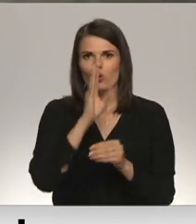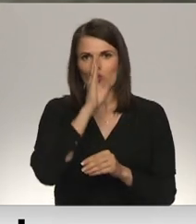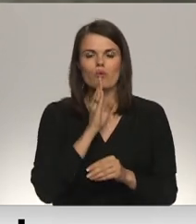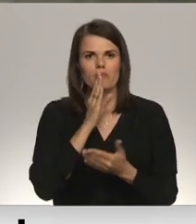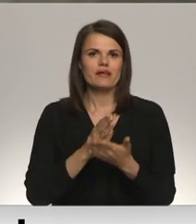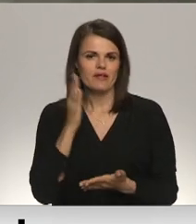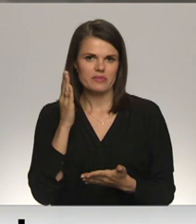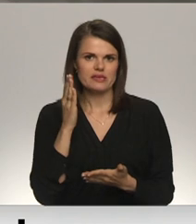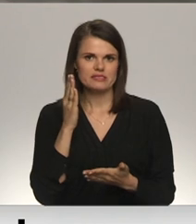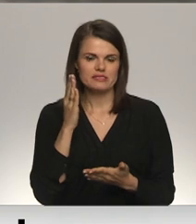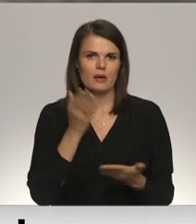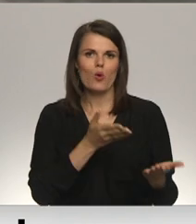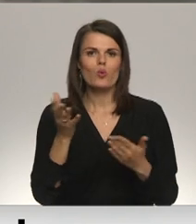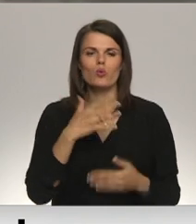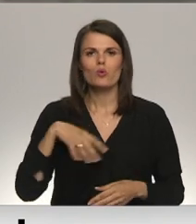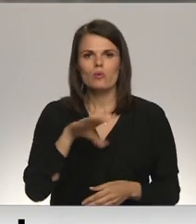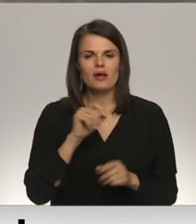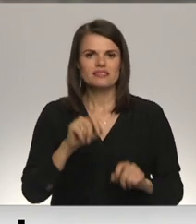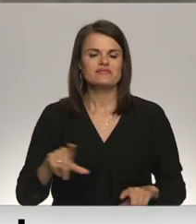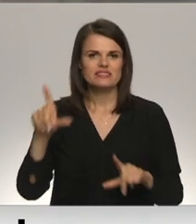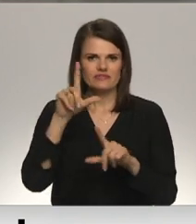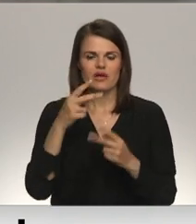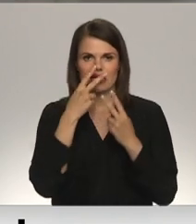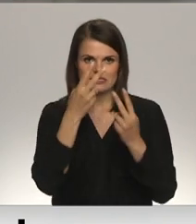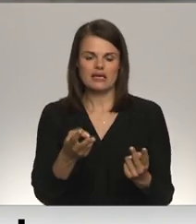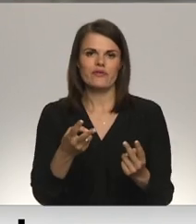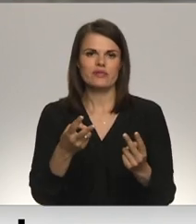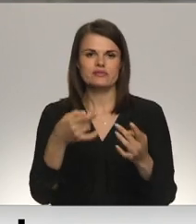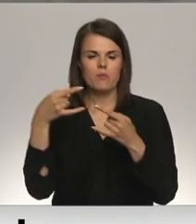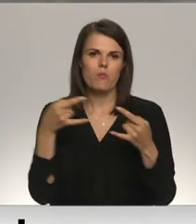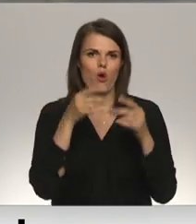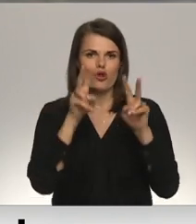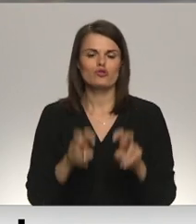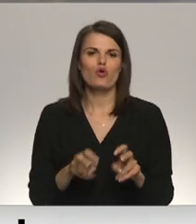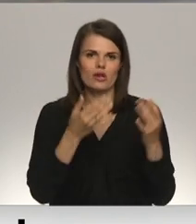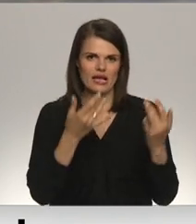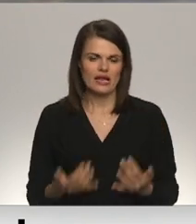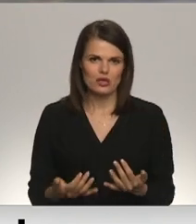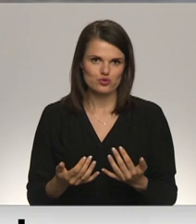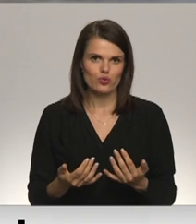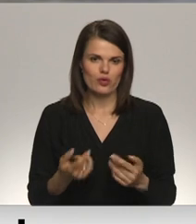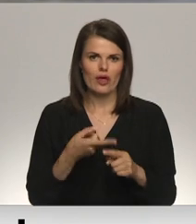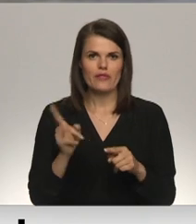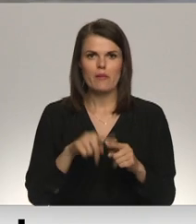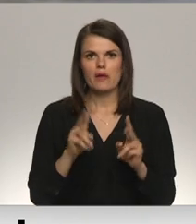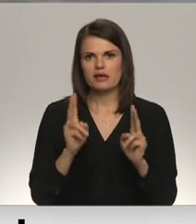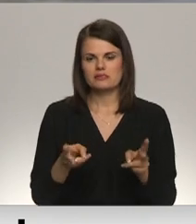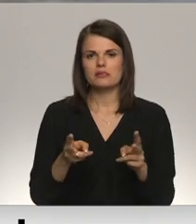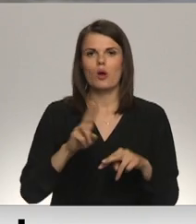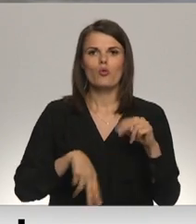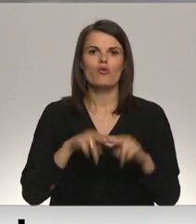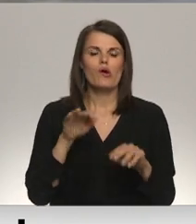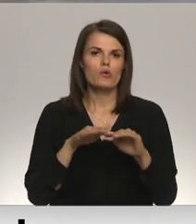nopietniem riskiem, kur mēs visvairāk skatīsimies monitoringa rezultātus. Tāpēc, kā